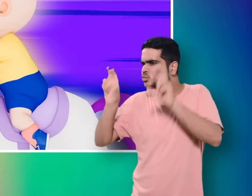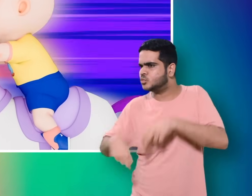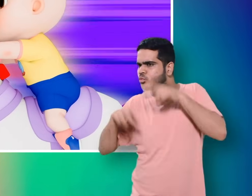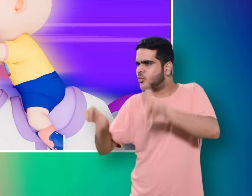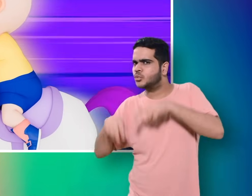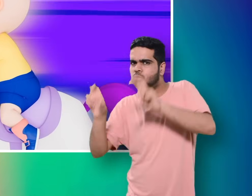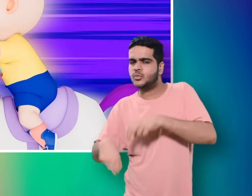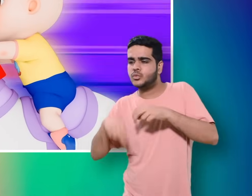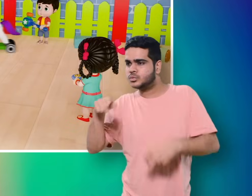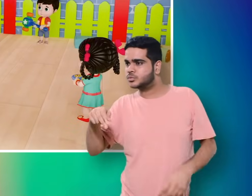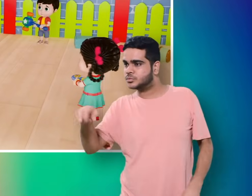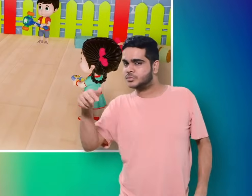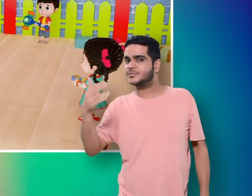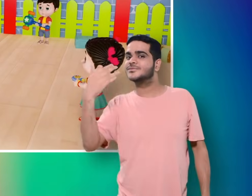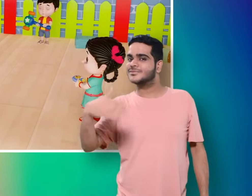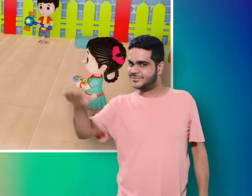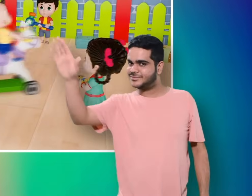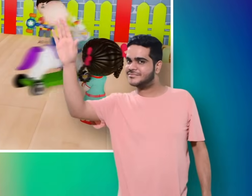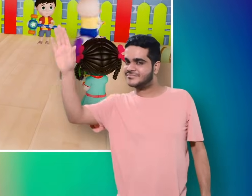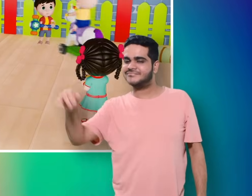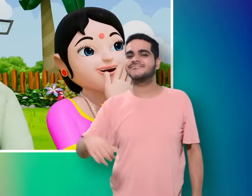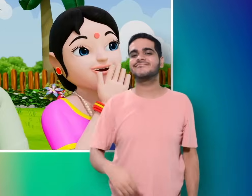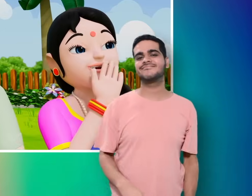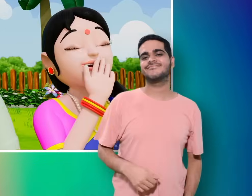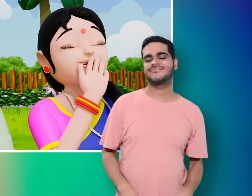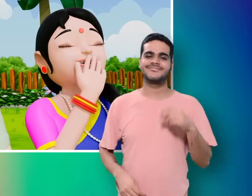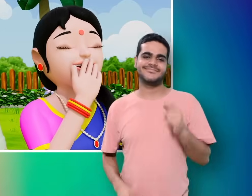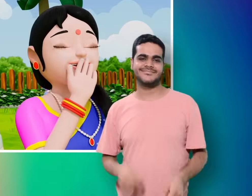दौड़ा दौड़ा दौड़ा घोड़ा, दुम उठा के दौड़ा।